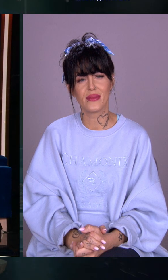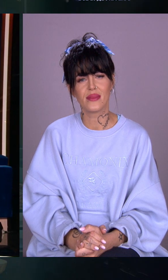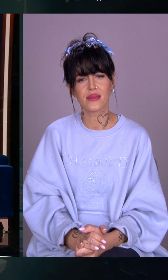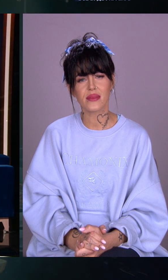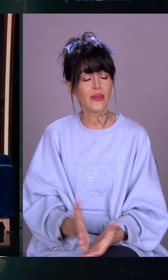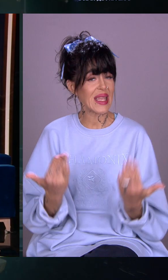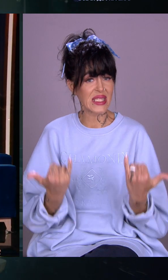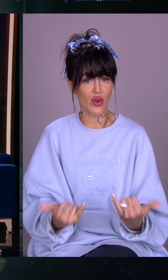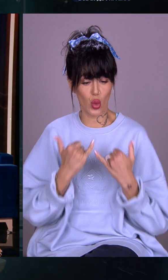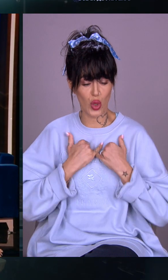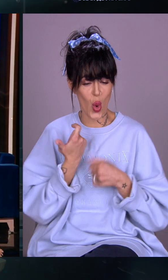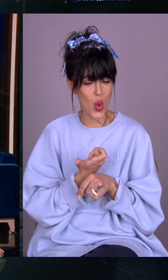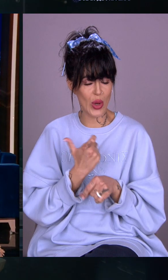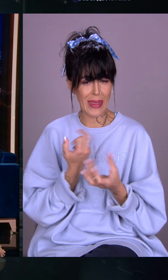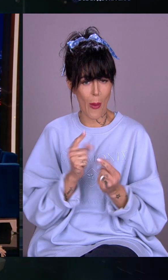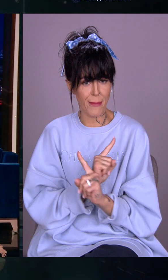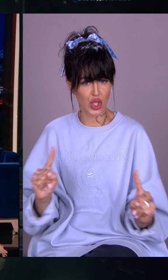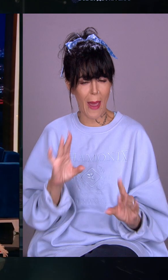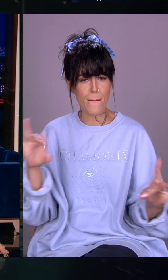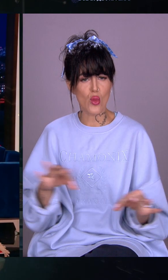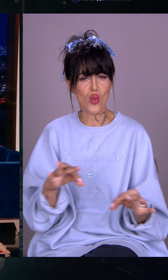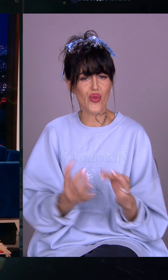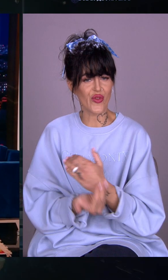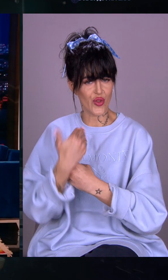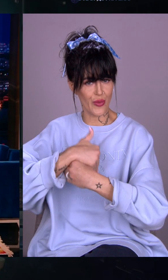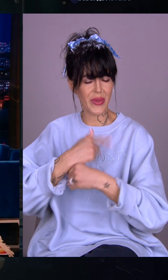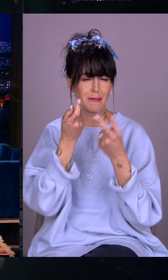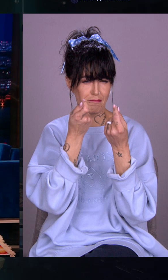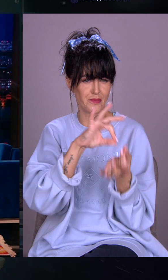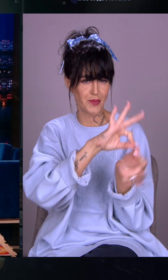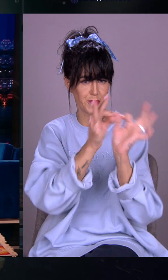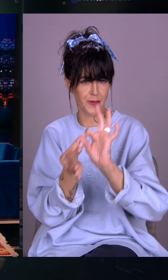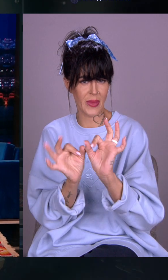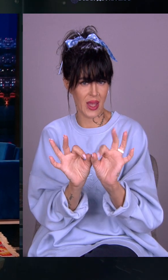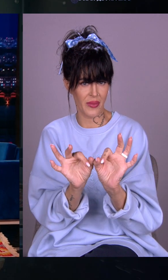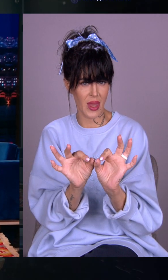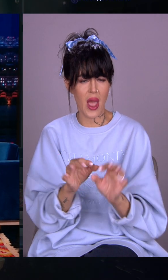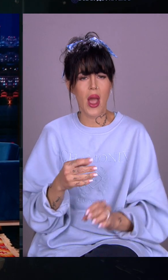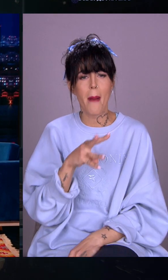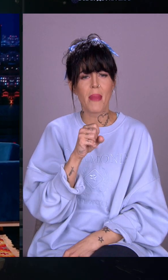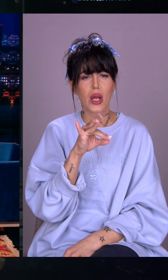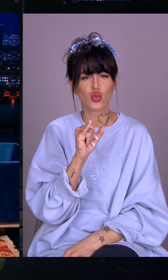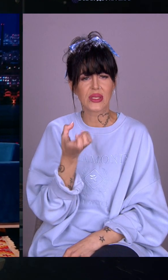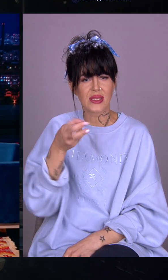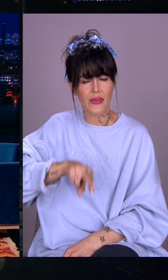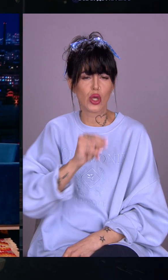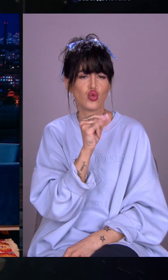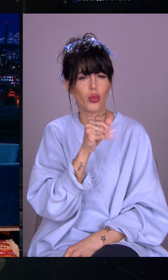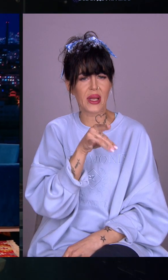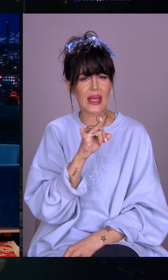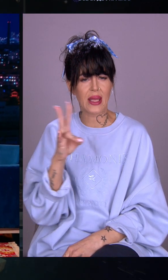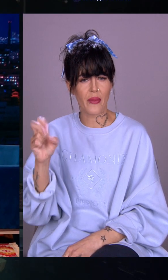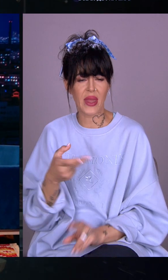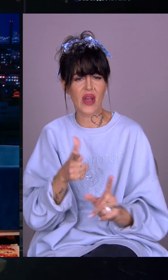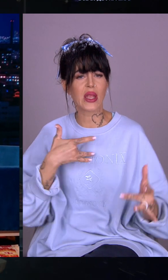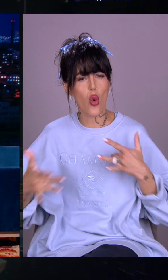Сьогодні у нас дуже надзвичайна музична гостя. Якщо дозволите, розповім про неї. Маруся Чуприненко, музикантка, акторка